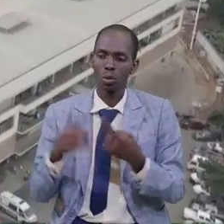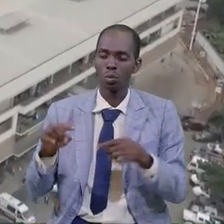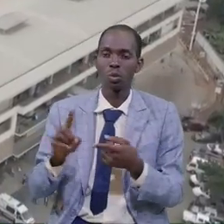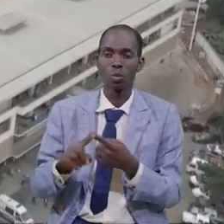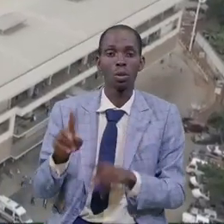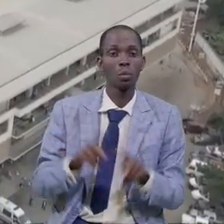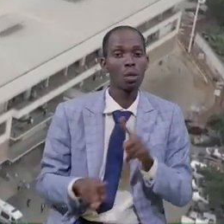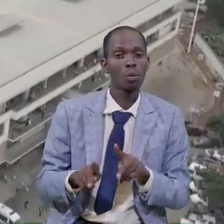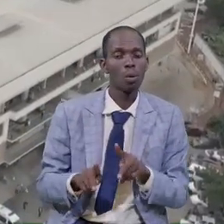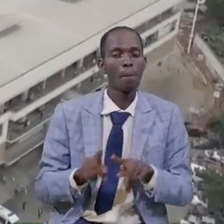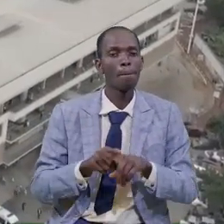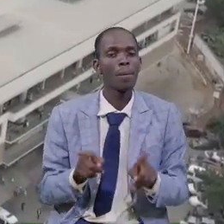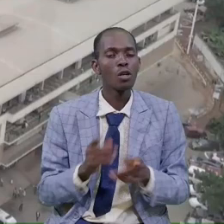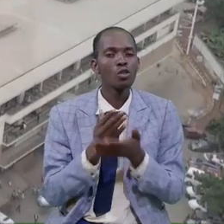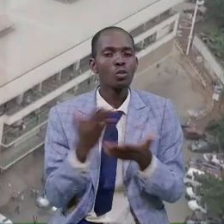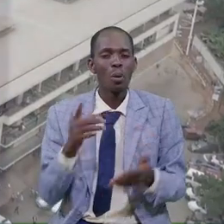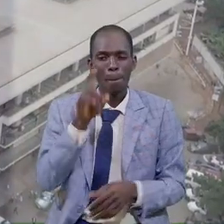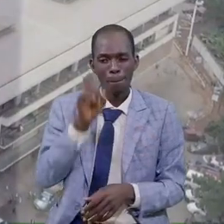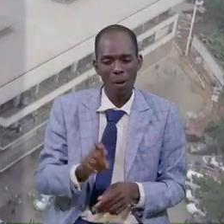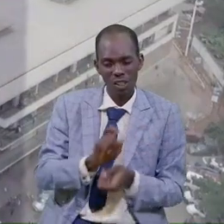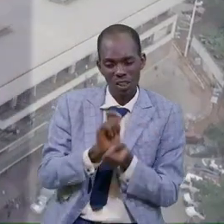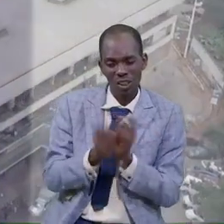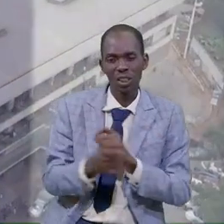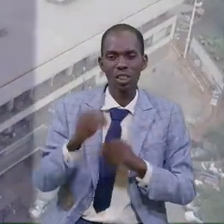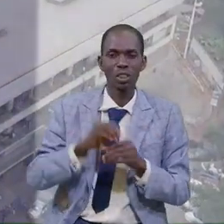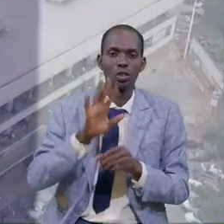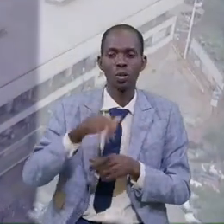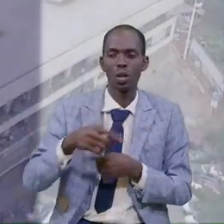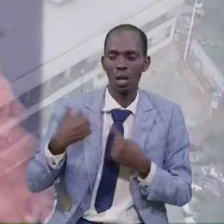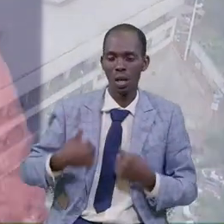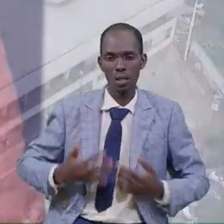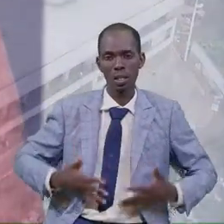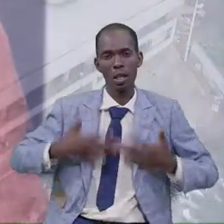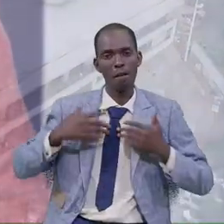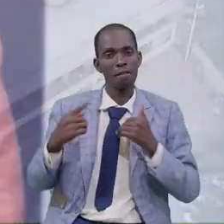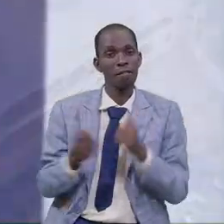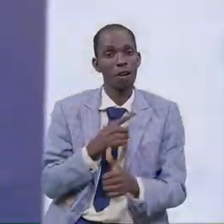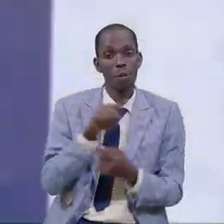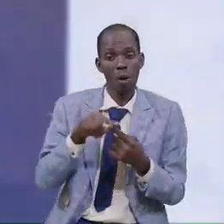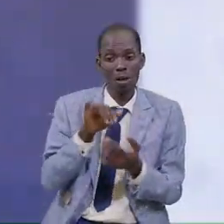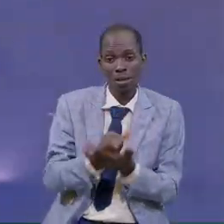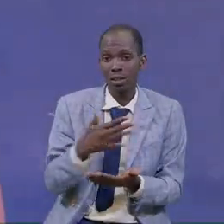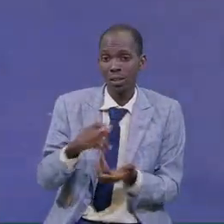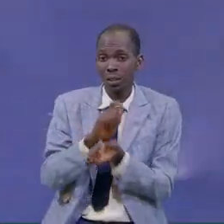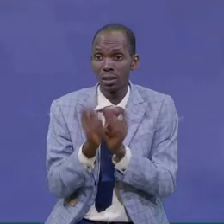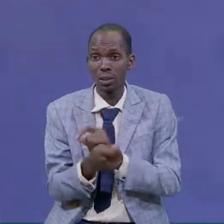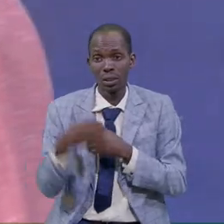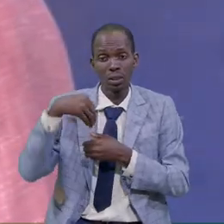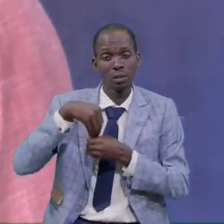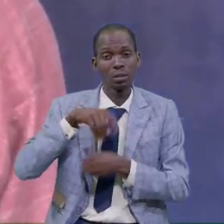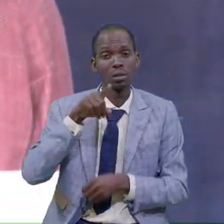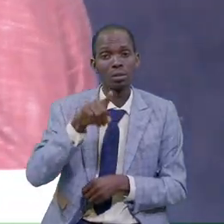Quelque chose doit changer en vous d'abord. Et lorsque cette chose change en vous,